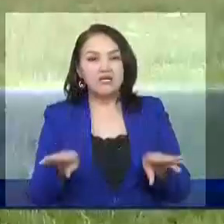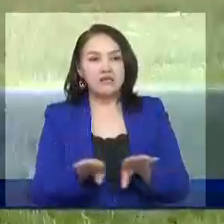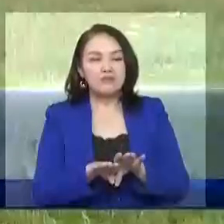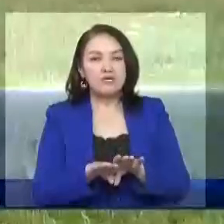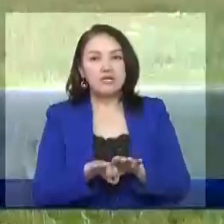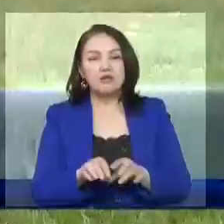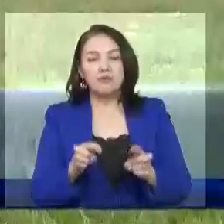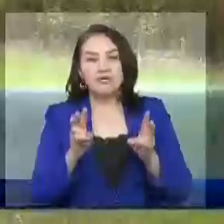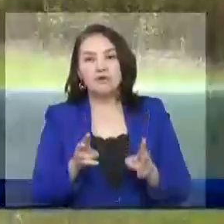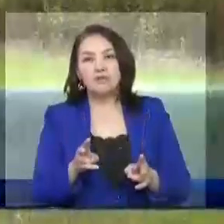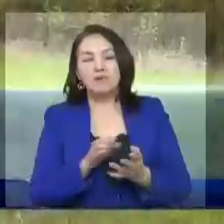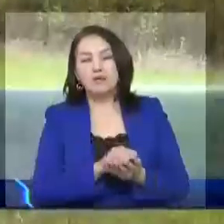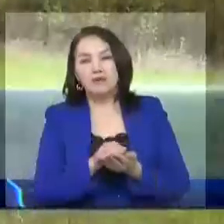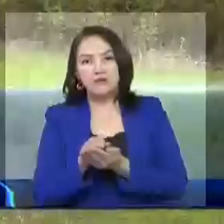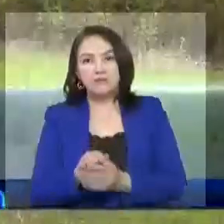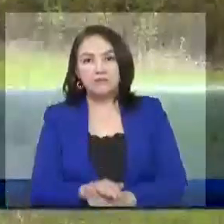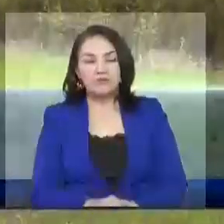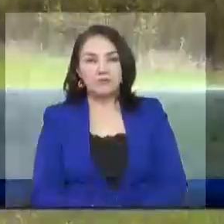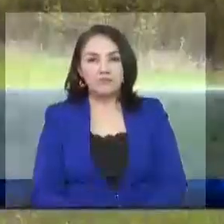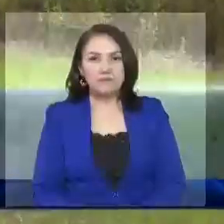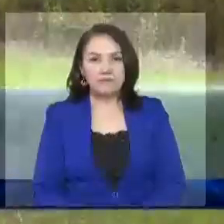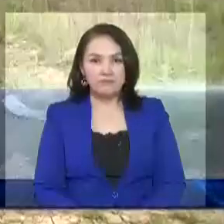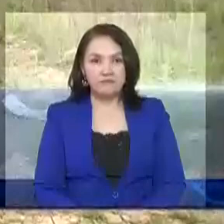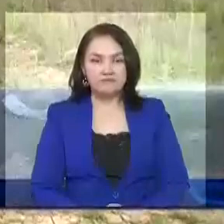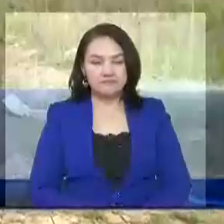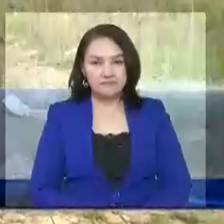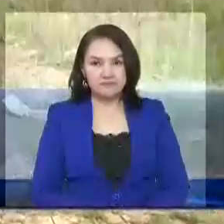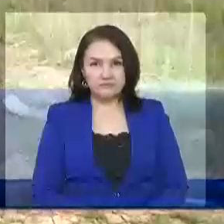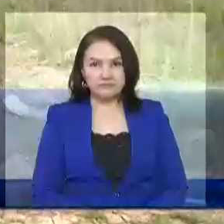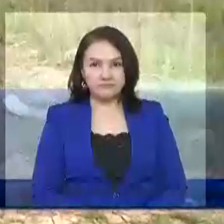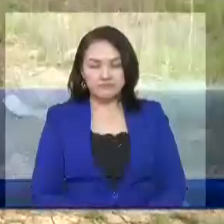эпидемиологически значимых объектов. Динара Абдуалиева, Бахытжан Эдигеев, телеканал Актюбе.